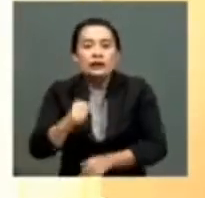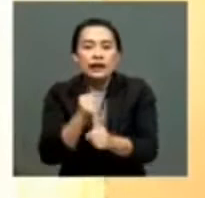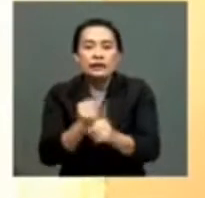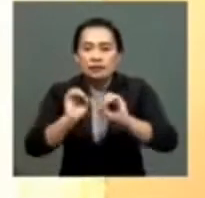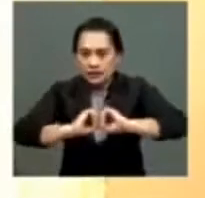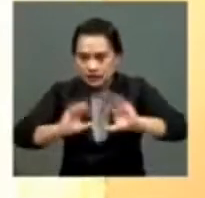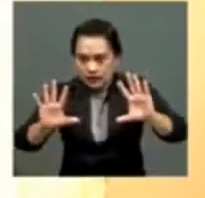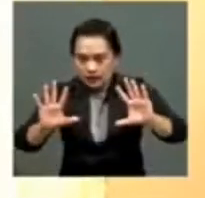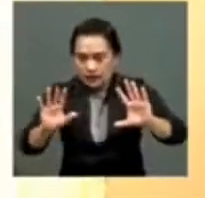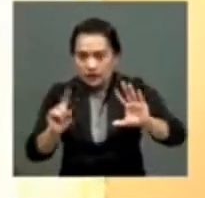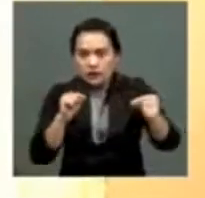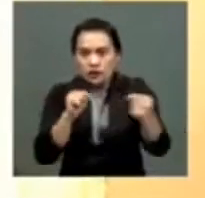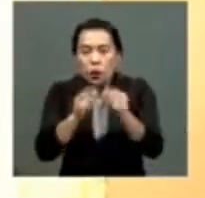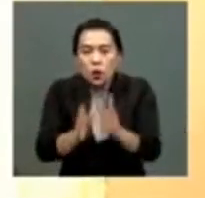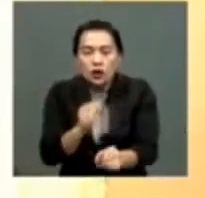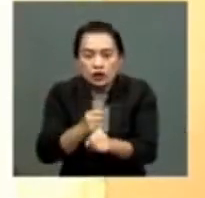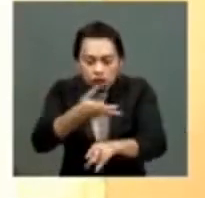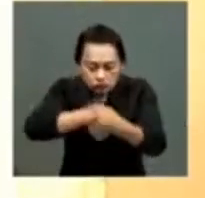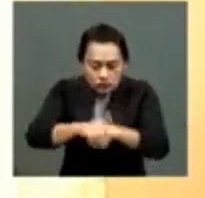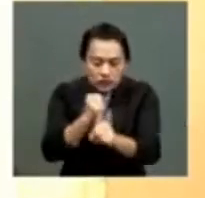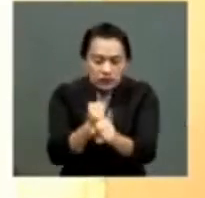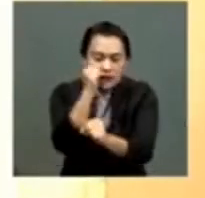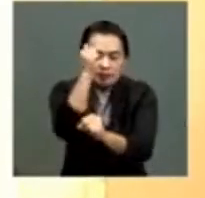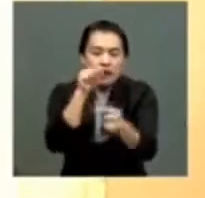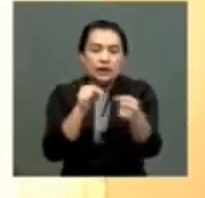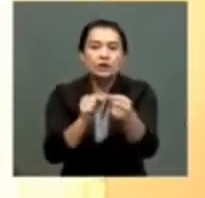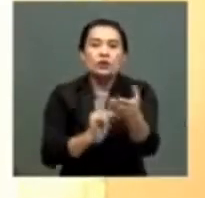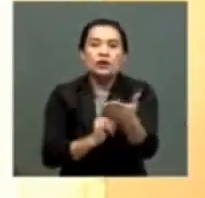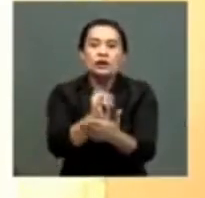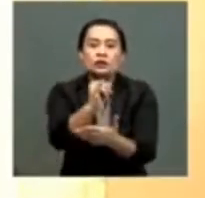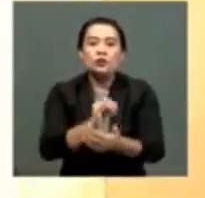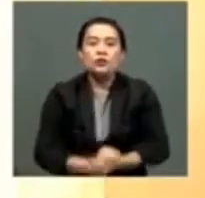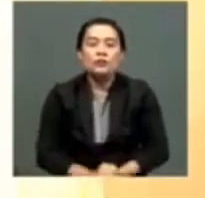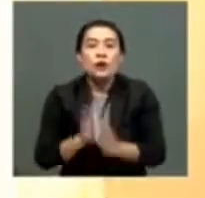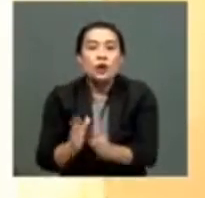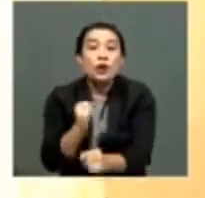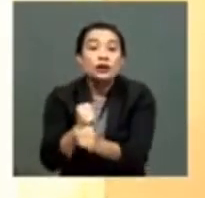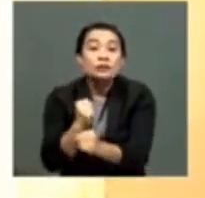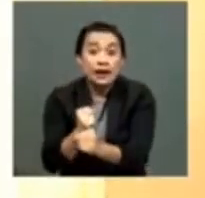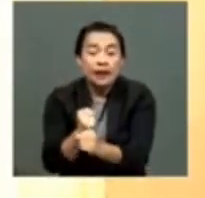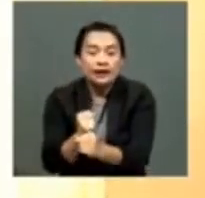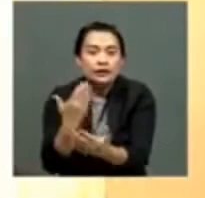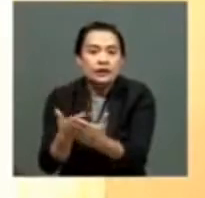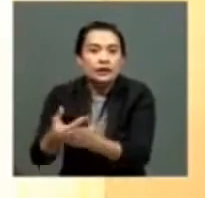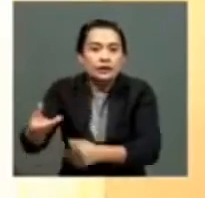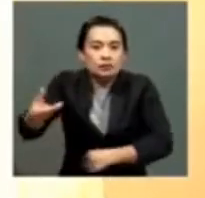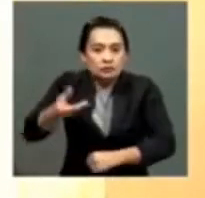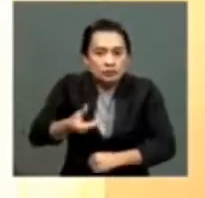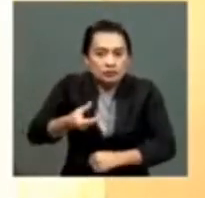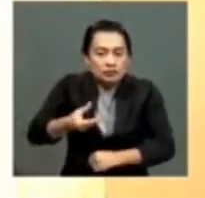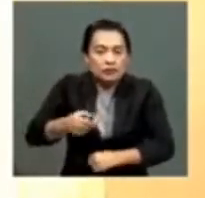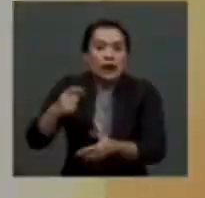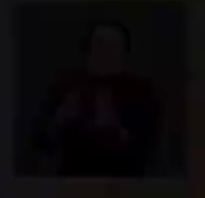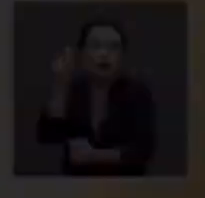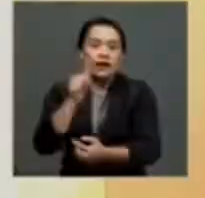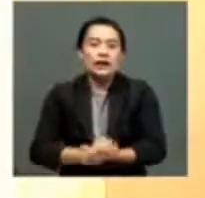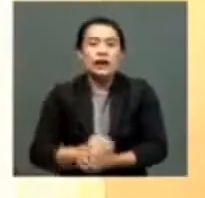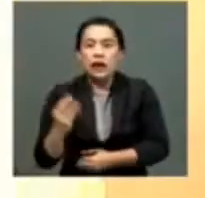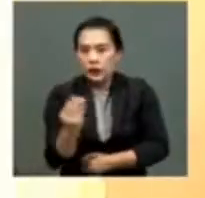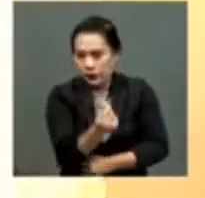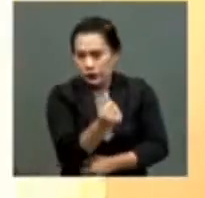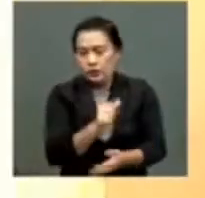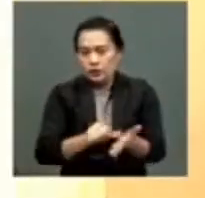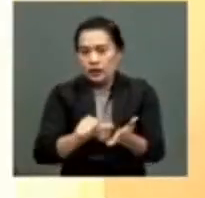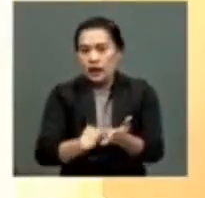นผู้ปฏิบัติสามารถปฏิบัติได้อย่างถูกต้องและแรงงานก็ได้รับเงินชดเชยจากประกันสังคมนะครับ